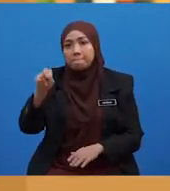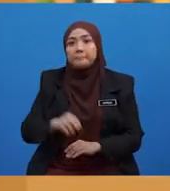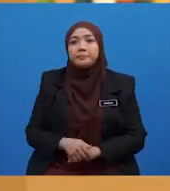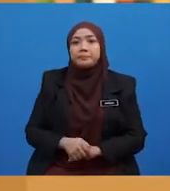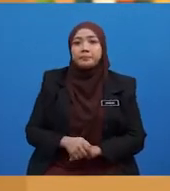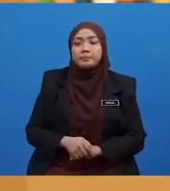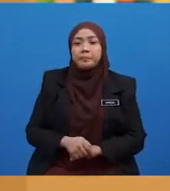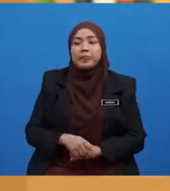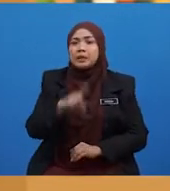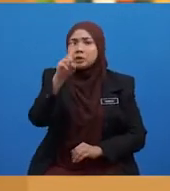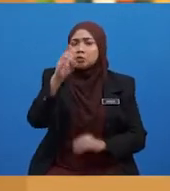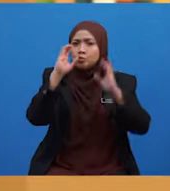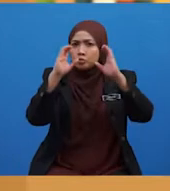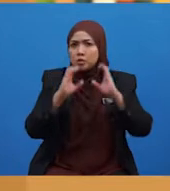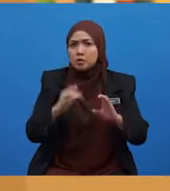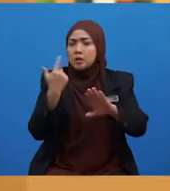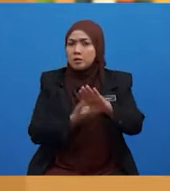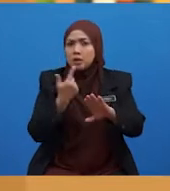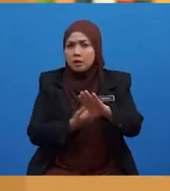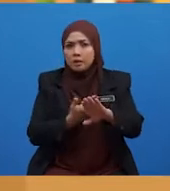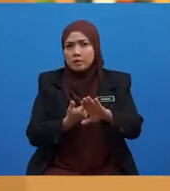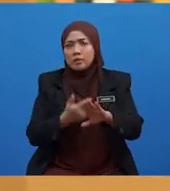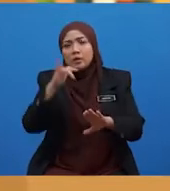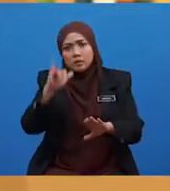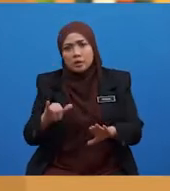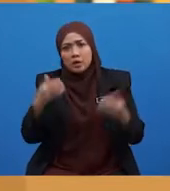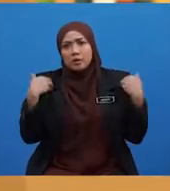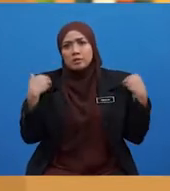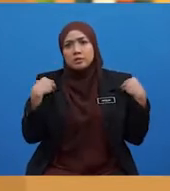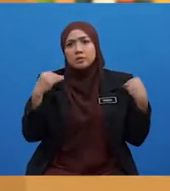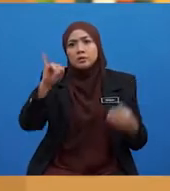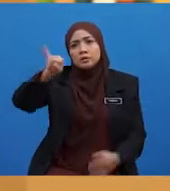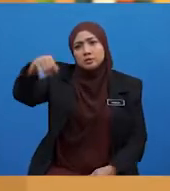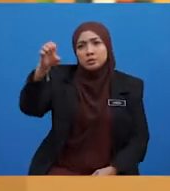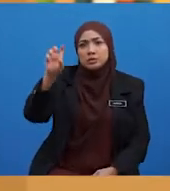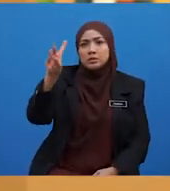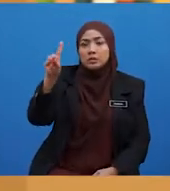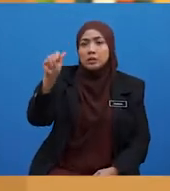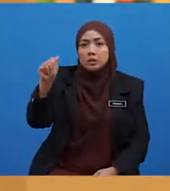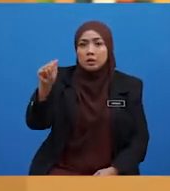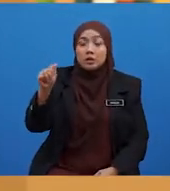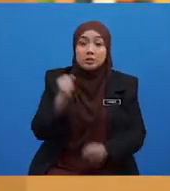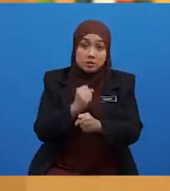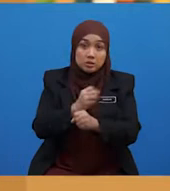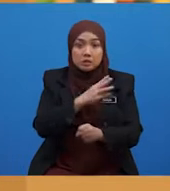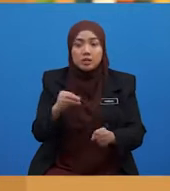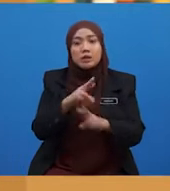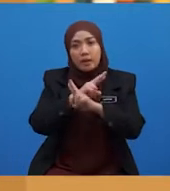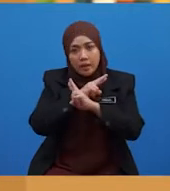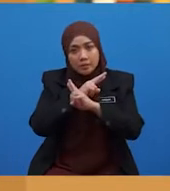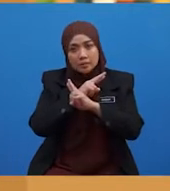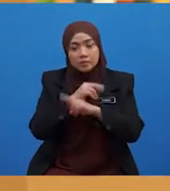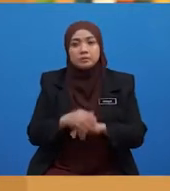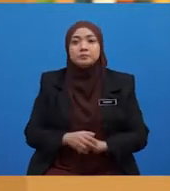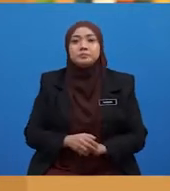30-an adalah satu kaedah latihan saintifik yang mempunyai jeda kerja dan jeda rehat. Kaedah ini lazim